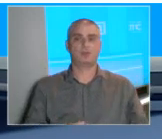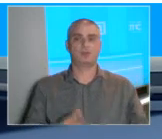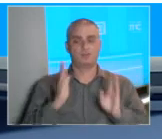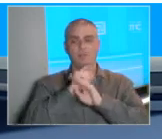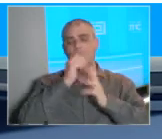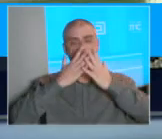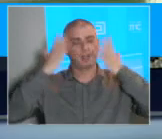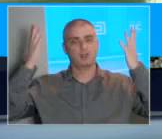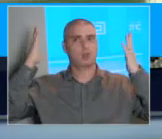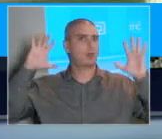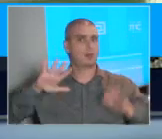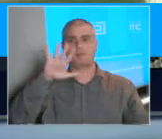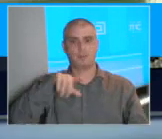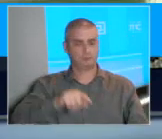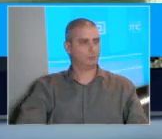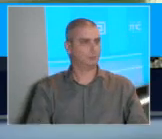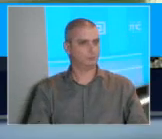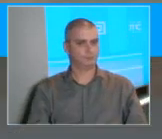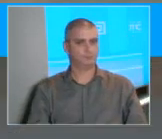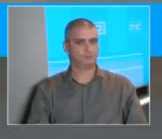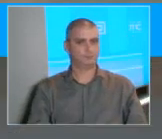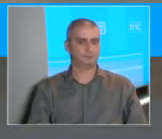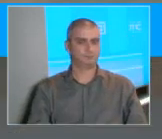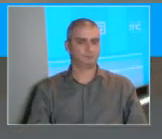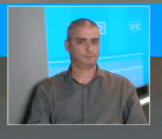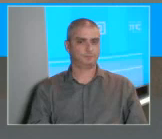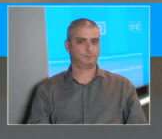המחבל הגדול ביותר באזור. נגיד, אבל עד כמה